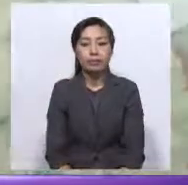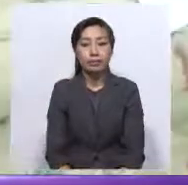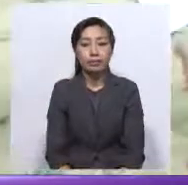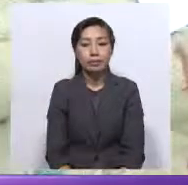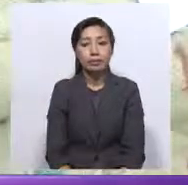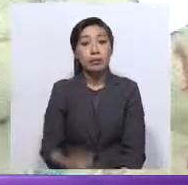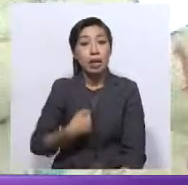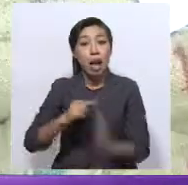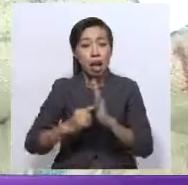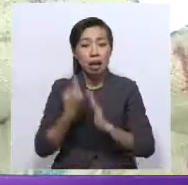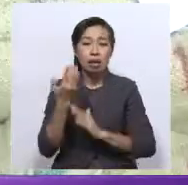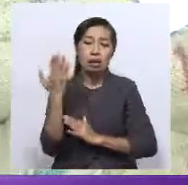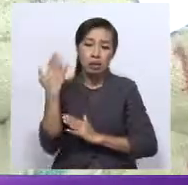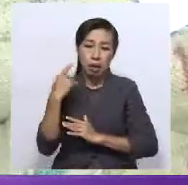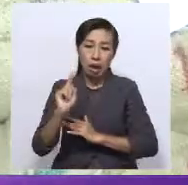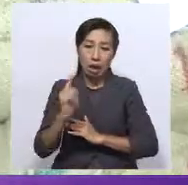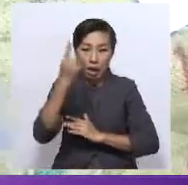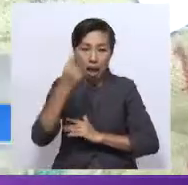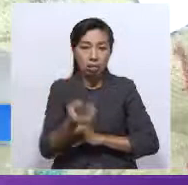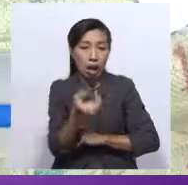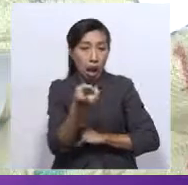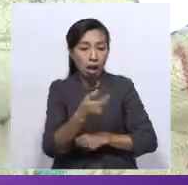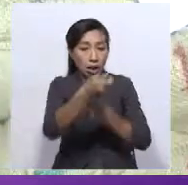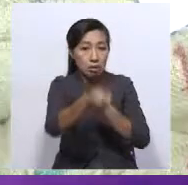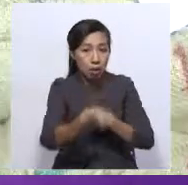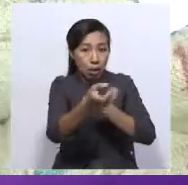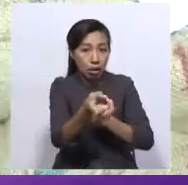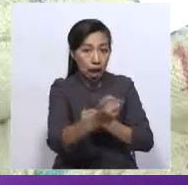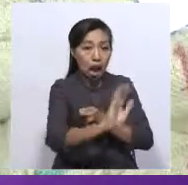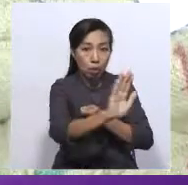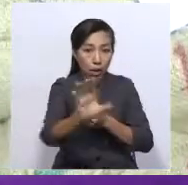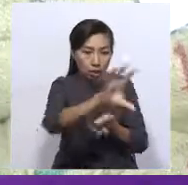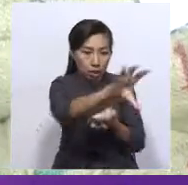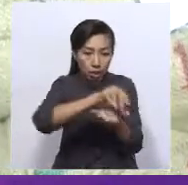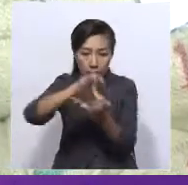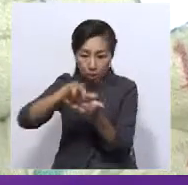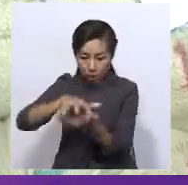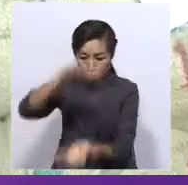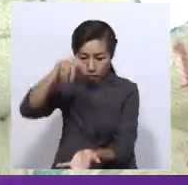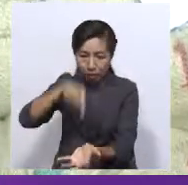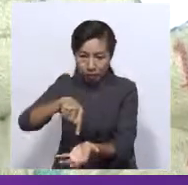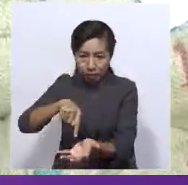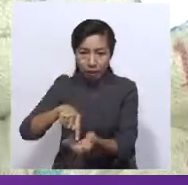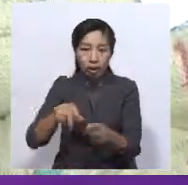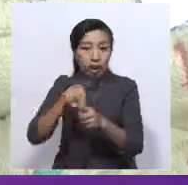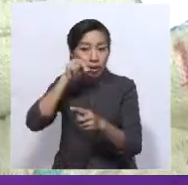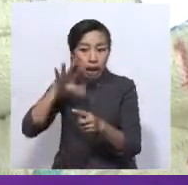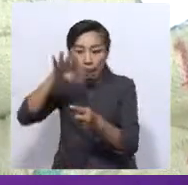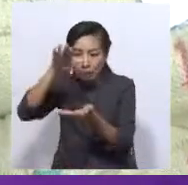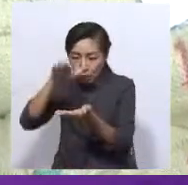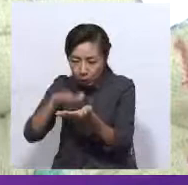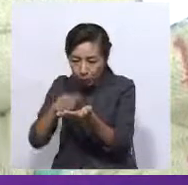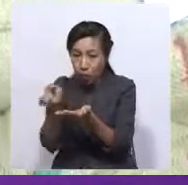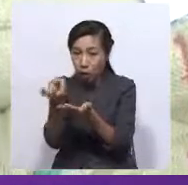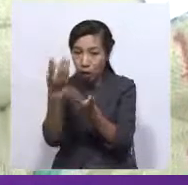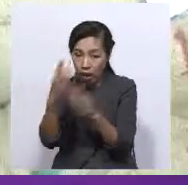เราเริ่มตั้งแต่รวบรวมผลผลิตจากเกษตรกรนะครับแล้วก็ลดความชื้นแล้วก็มารวมหลังจากลดความชื้นครับ